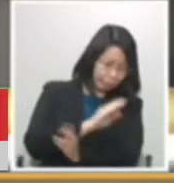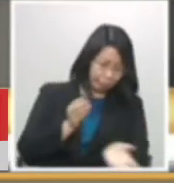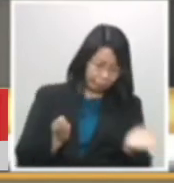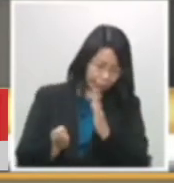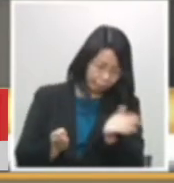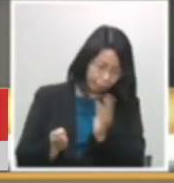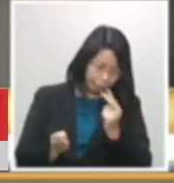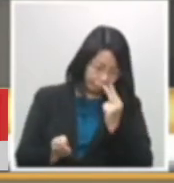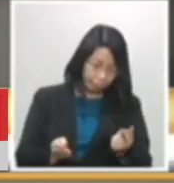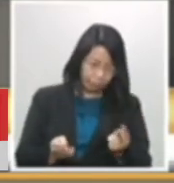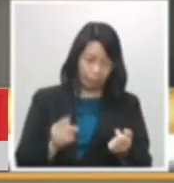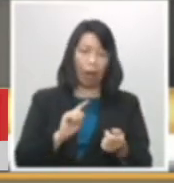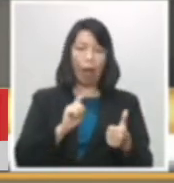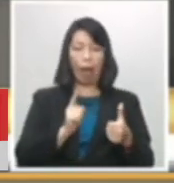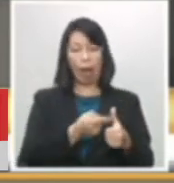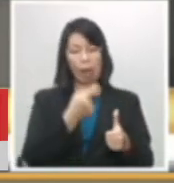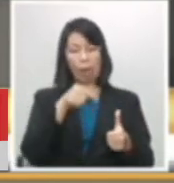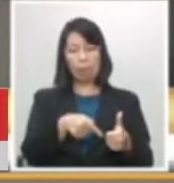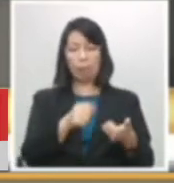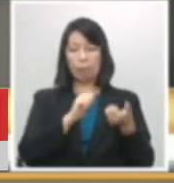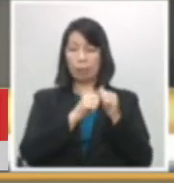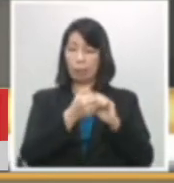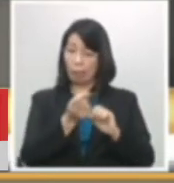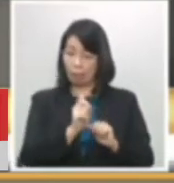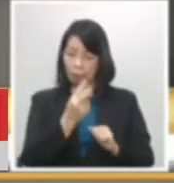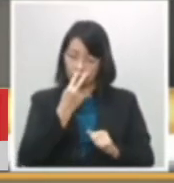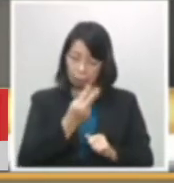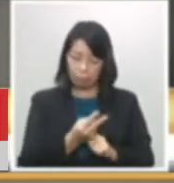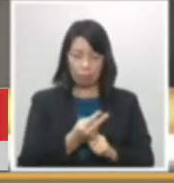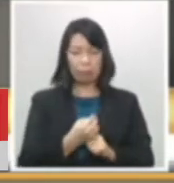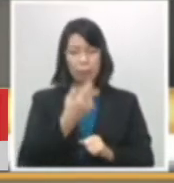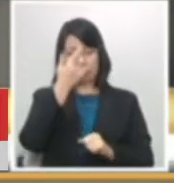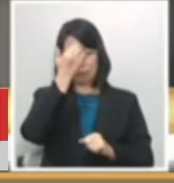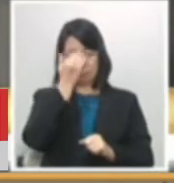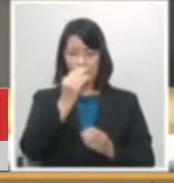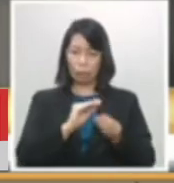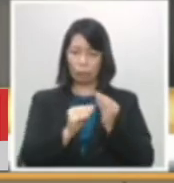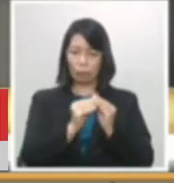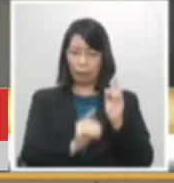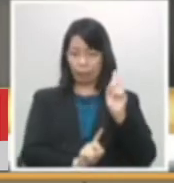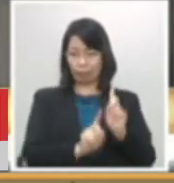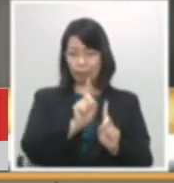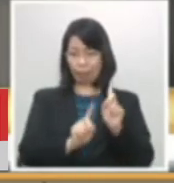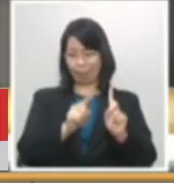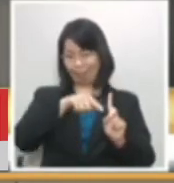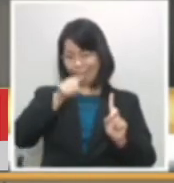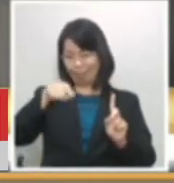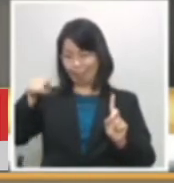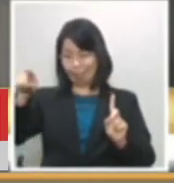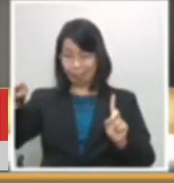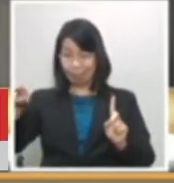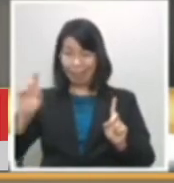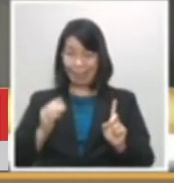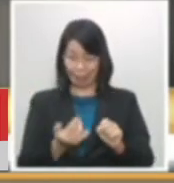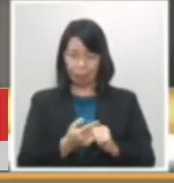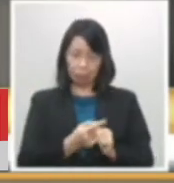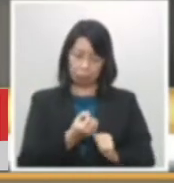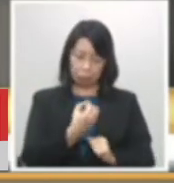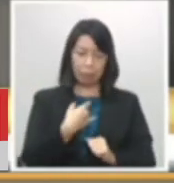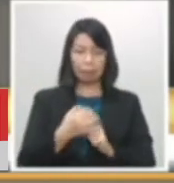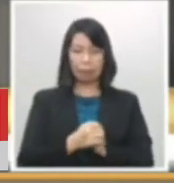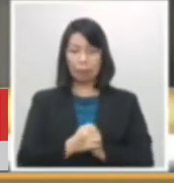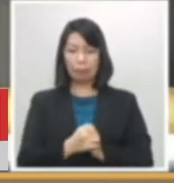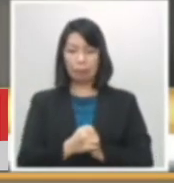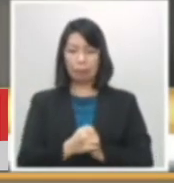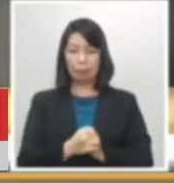ฆ์เริ่มต้นจากพระสงฆ์เนี่ยสถิติบอกว่า 250,000 รูปพระสงฆ์นะมี